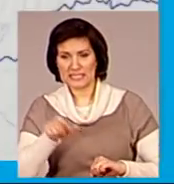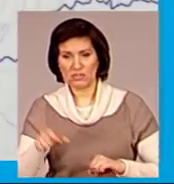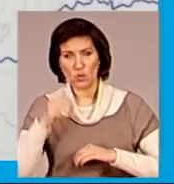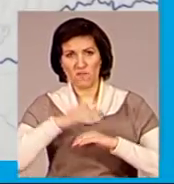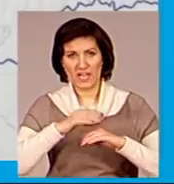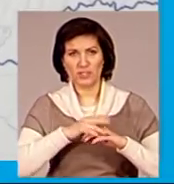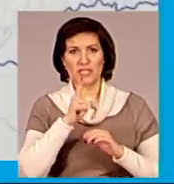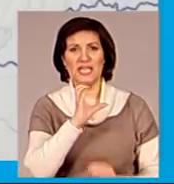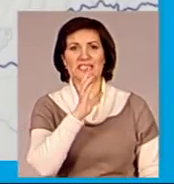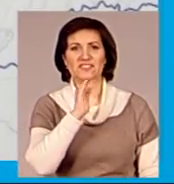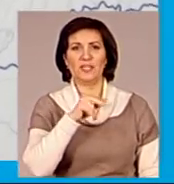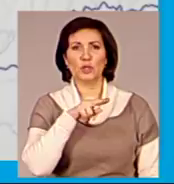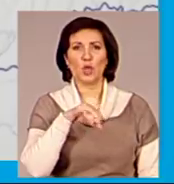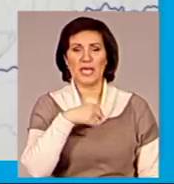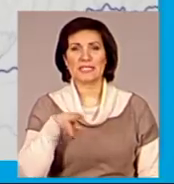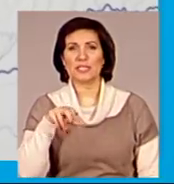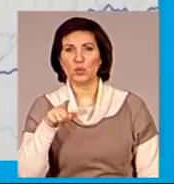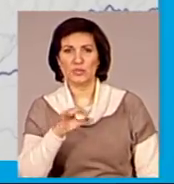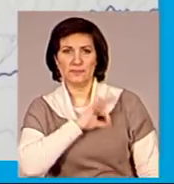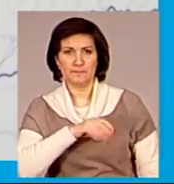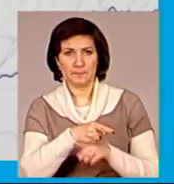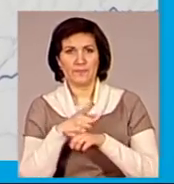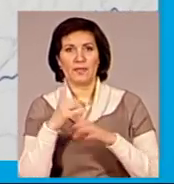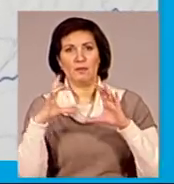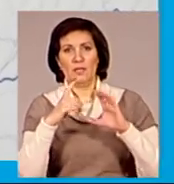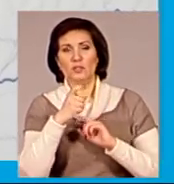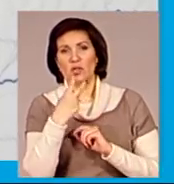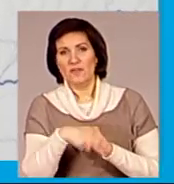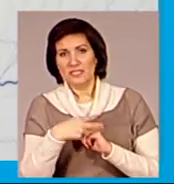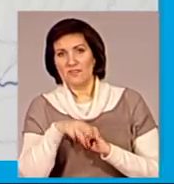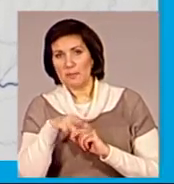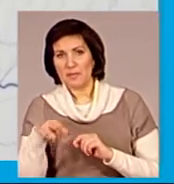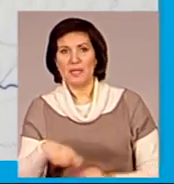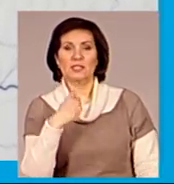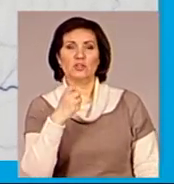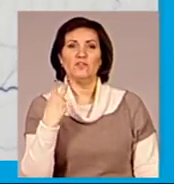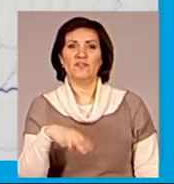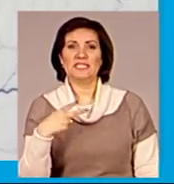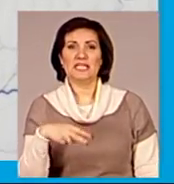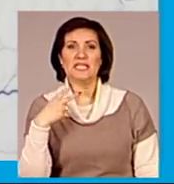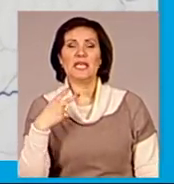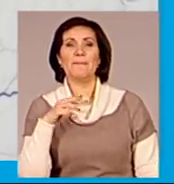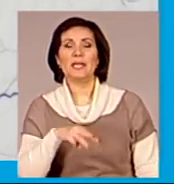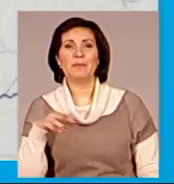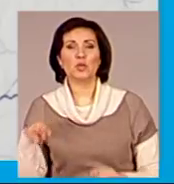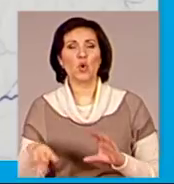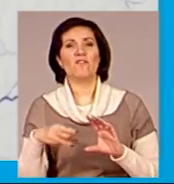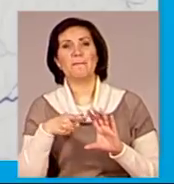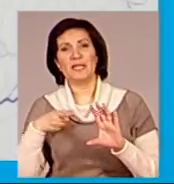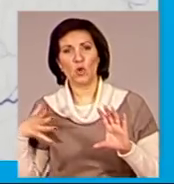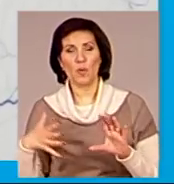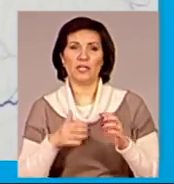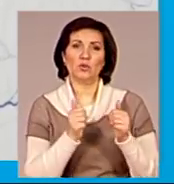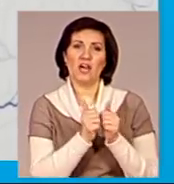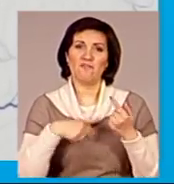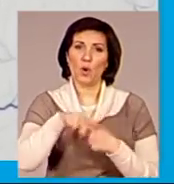ворог застосував артилерію калібру 122 мм та 120-мм міномети довкола Луганського і неподалік